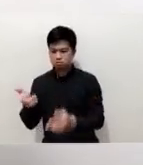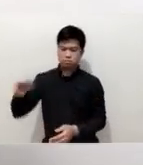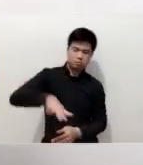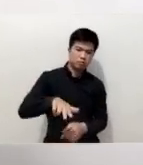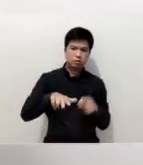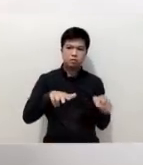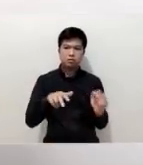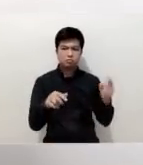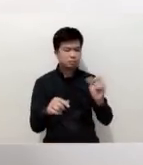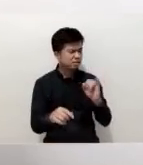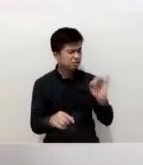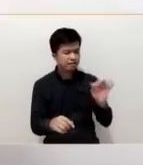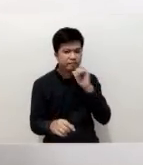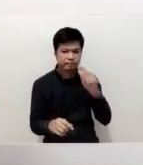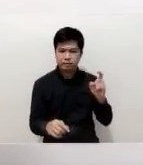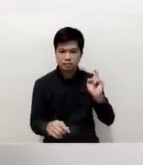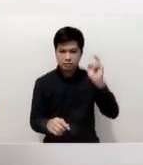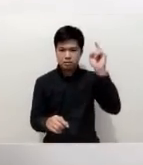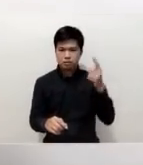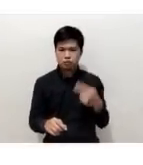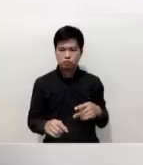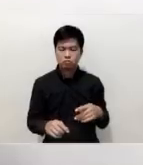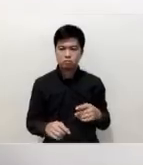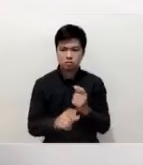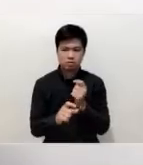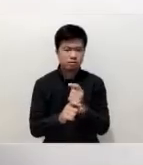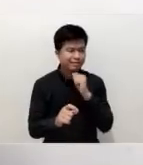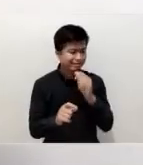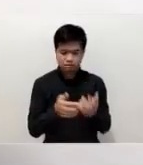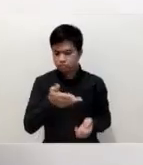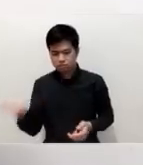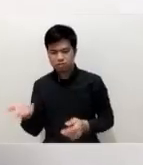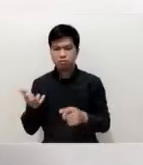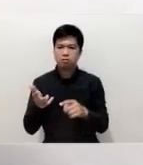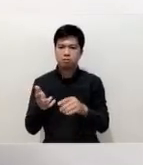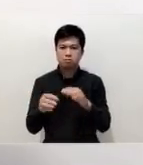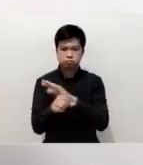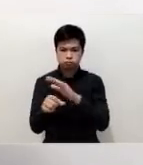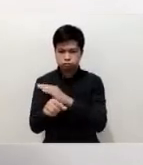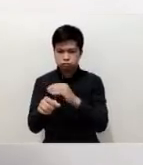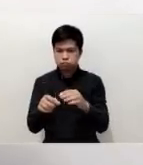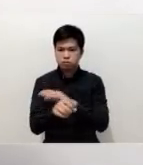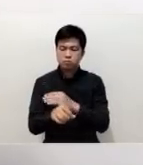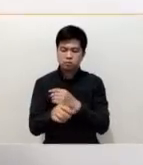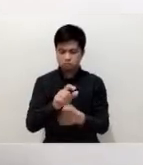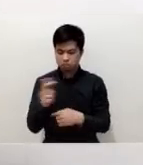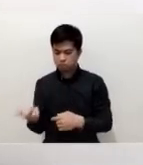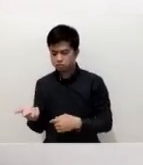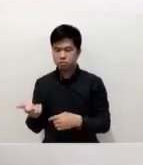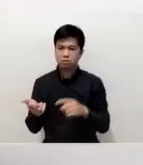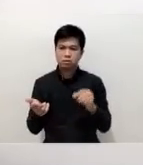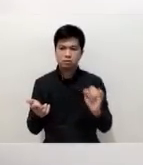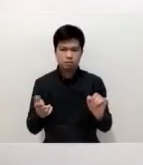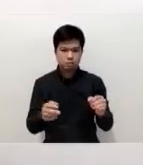mabilis, may laman yung truck ko, hindi matutumba. Punong-puno yun. Oh, kung mabagal lang